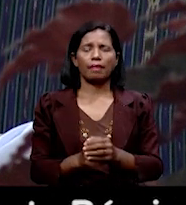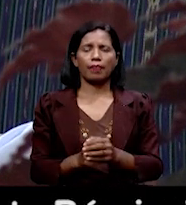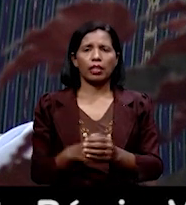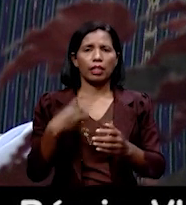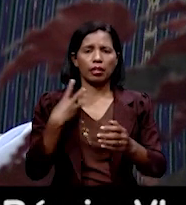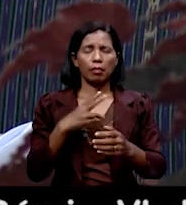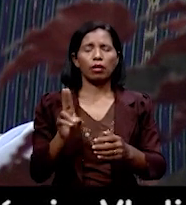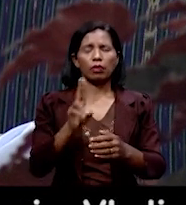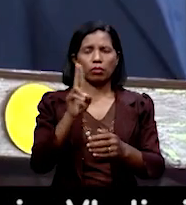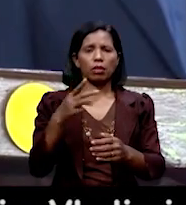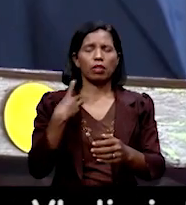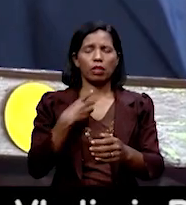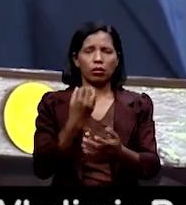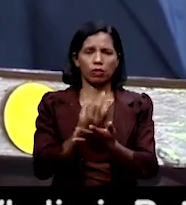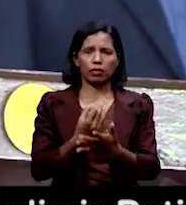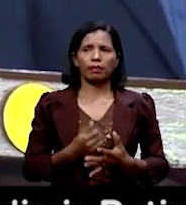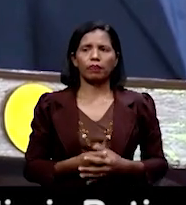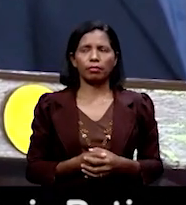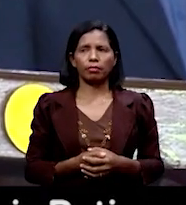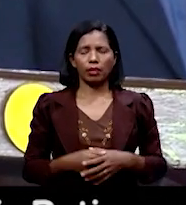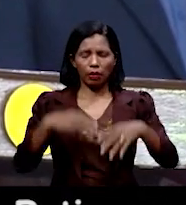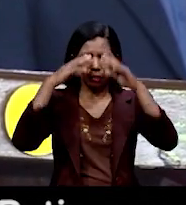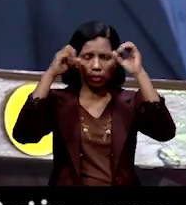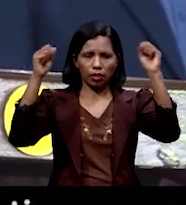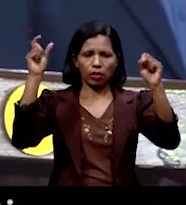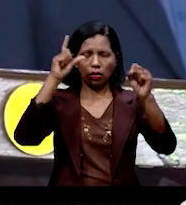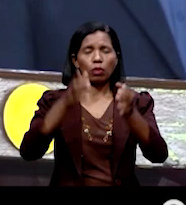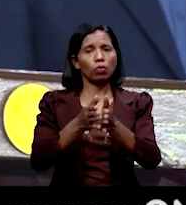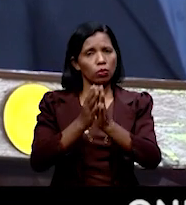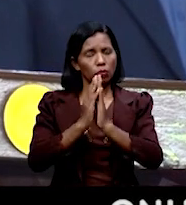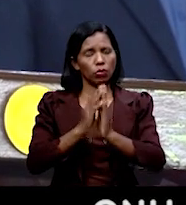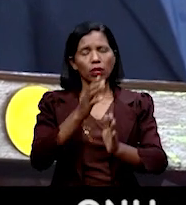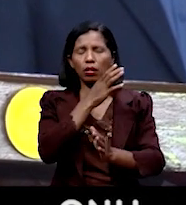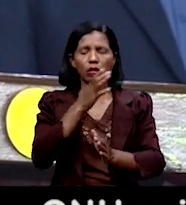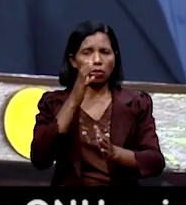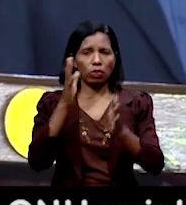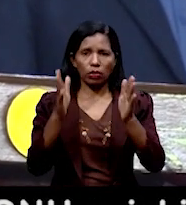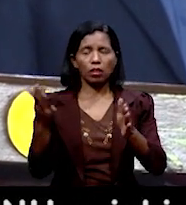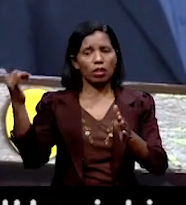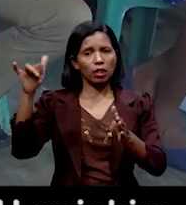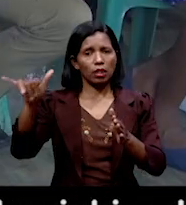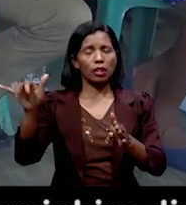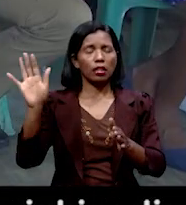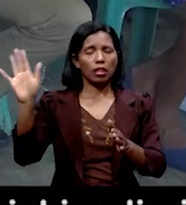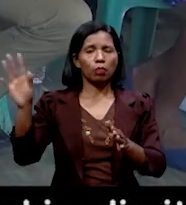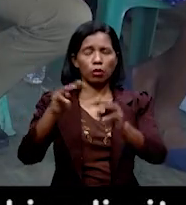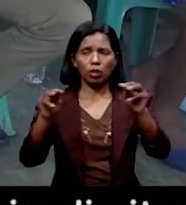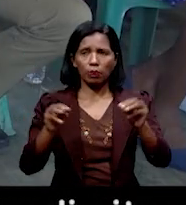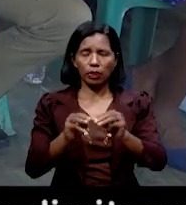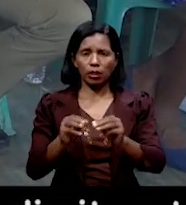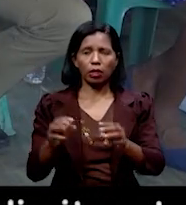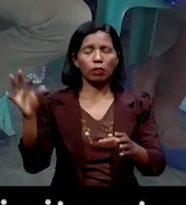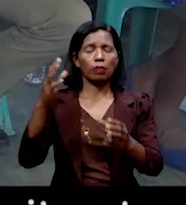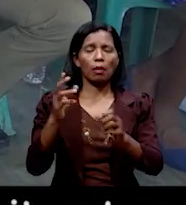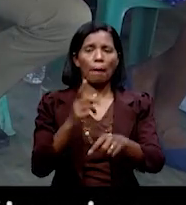itani ekonomi aing rasik. Presiden Republika Husu Agrikultur Sira yang munisipu Sira atau badina salsa produtu lokal